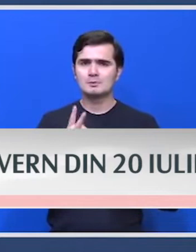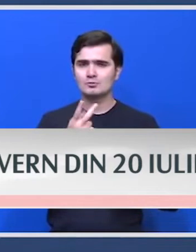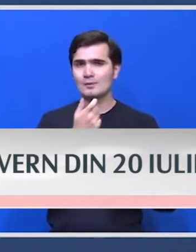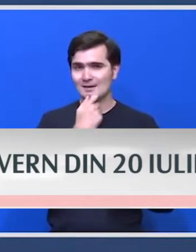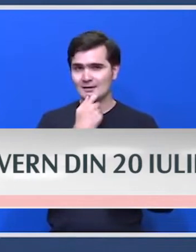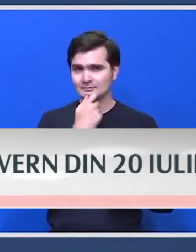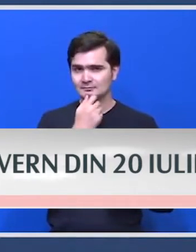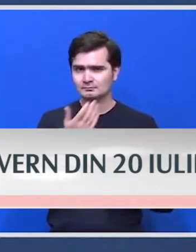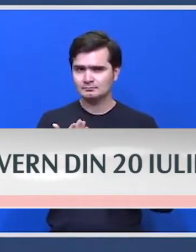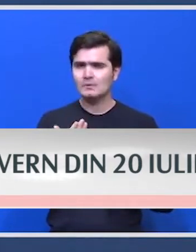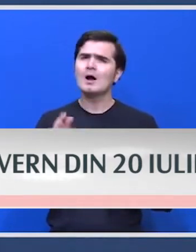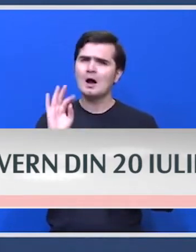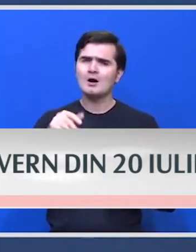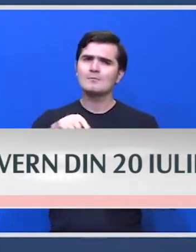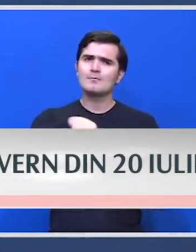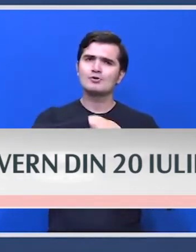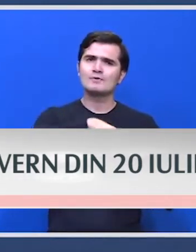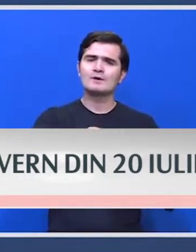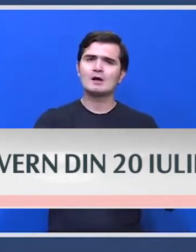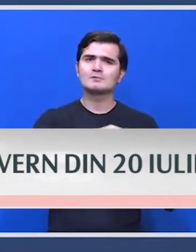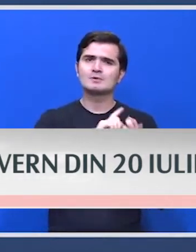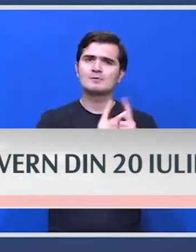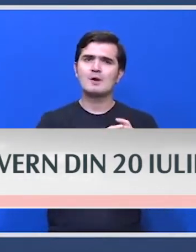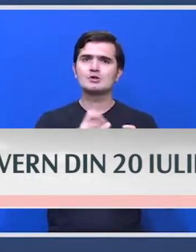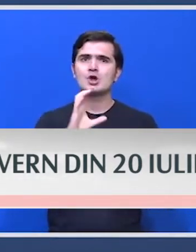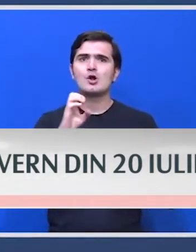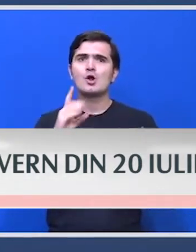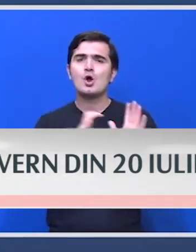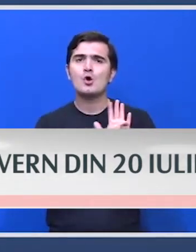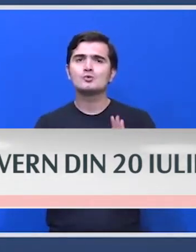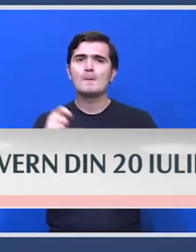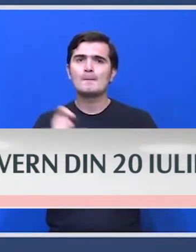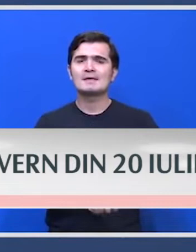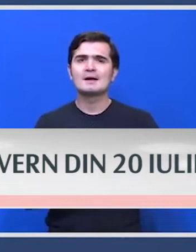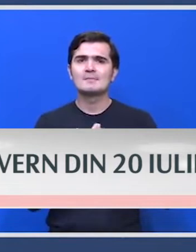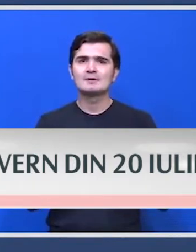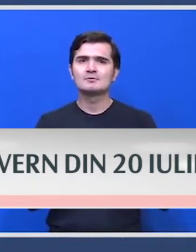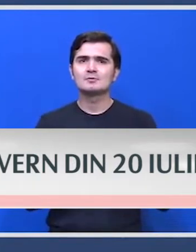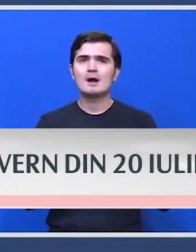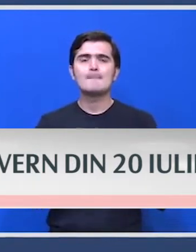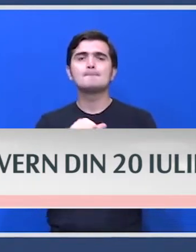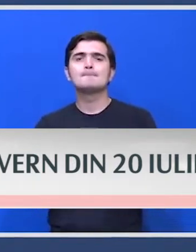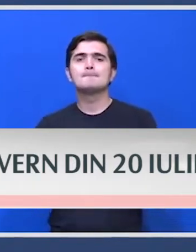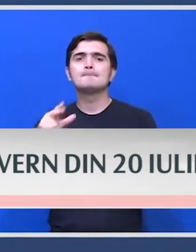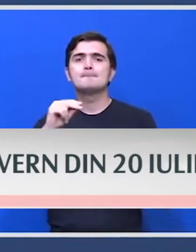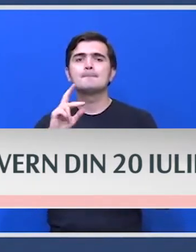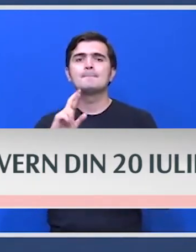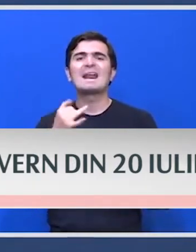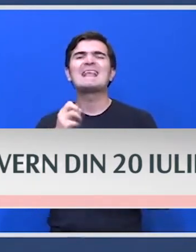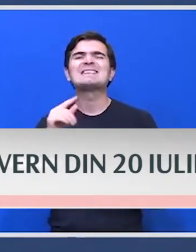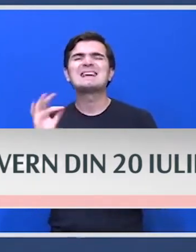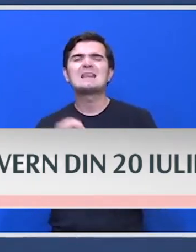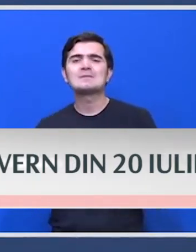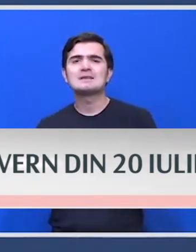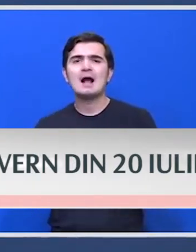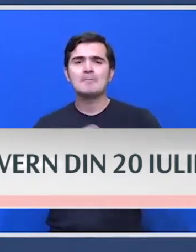zile a fost modificarea codului penal în sensul în care prescripția cazurilor de trafic nu se mai